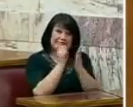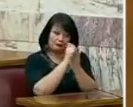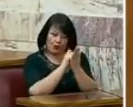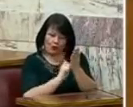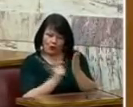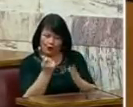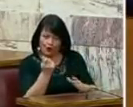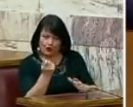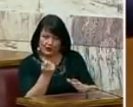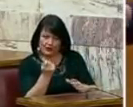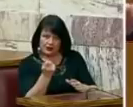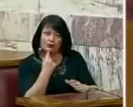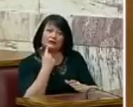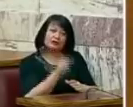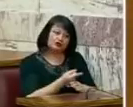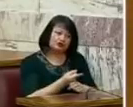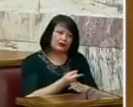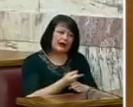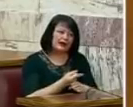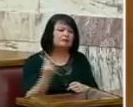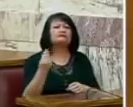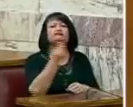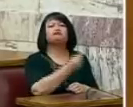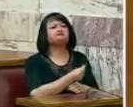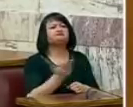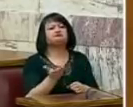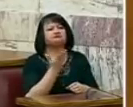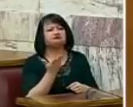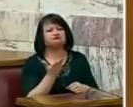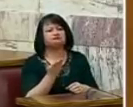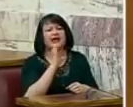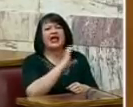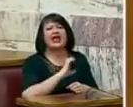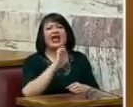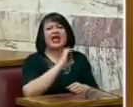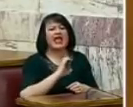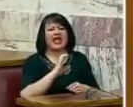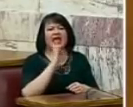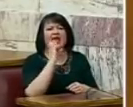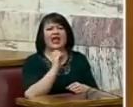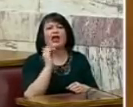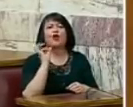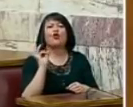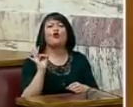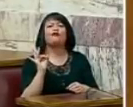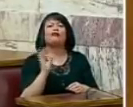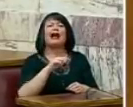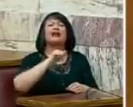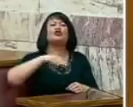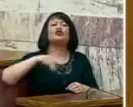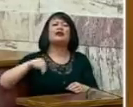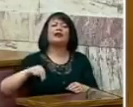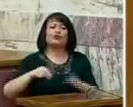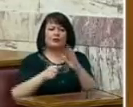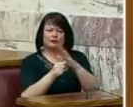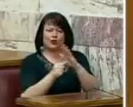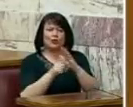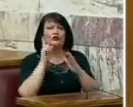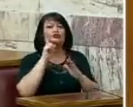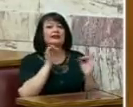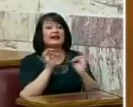να σου στέλνει η Αντωνίου ή αντίστοιχη τότε από τον ΕΟΦ. Η πρόεδρος του ΕΟΦ είναι η Κατερίνα Αντωνίου. Εξαιρετική και